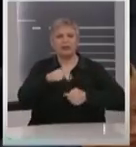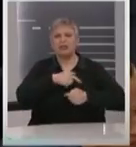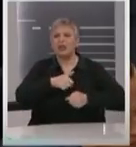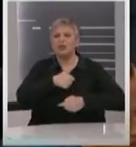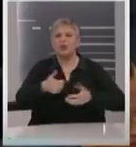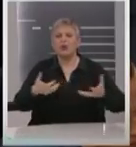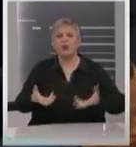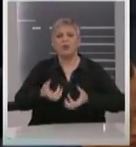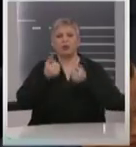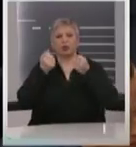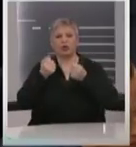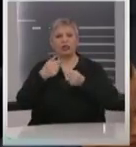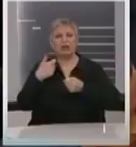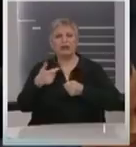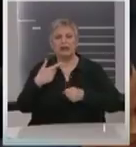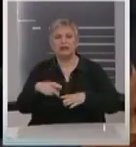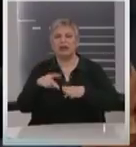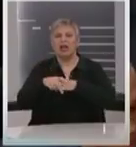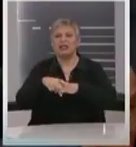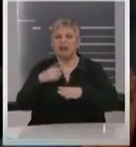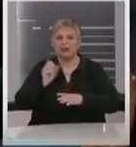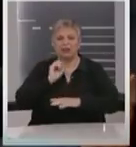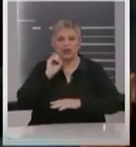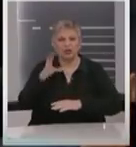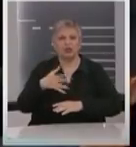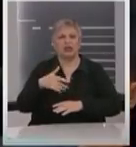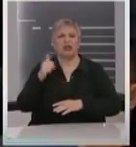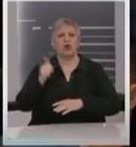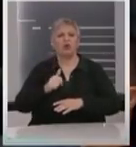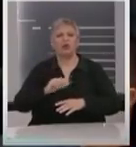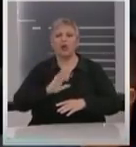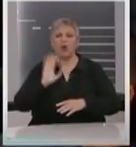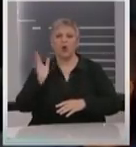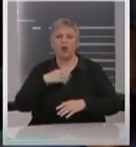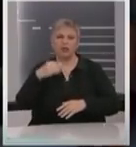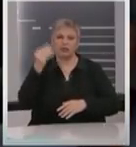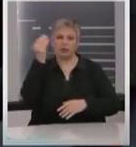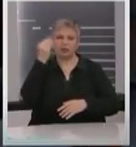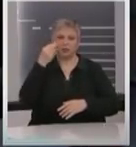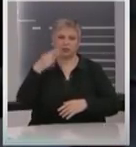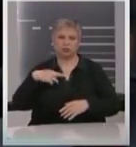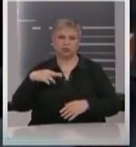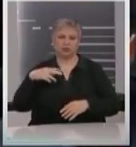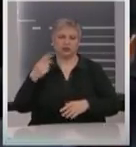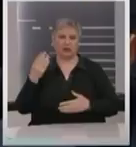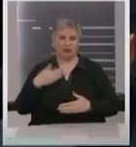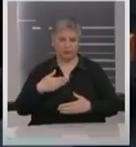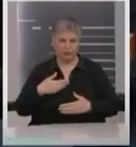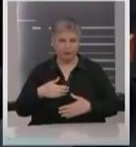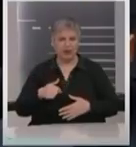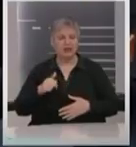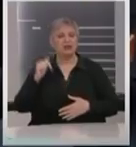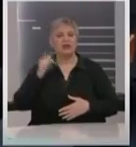σώσατε. Και έρχεστε τώρα να ξεπουλήσετε και τη ΔΕΗ. Ένα περιουσιακό στοιχείο του ελληνικού λαού